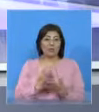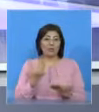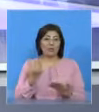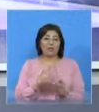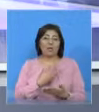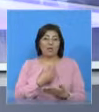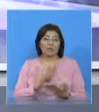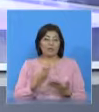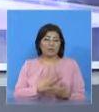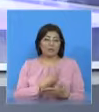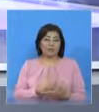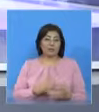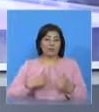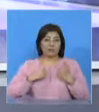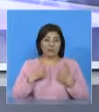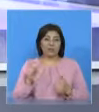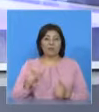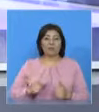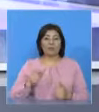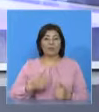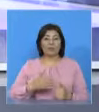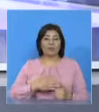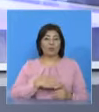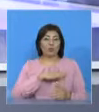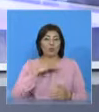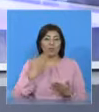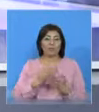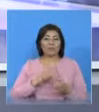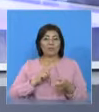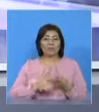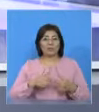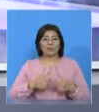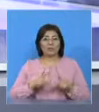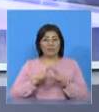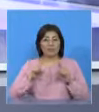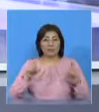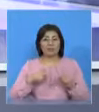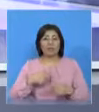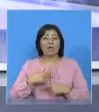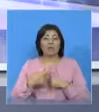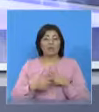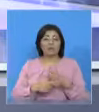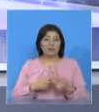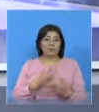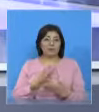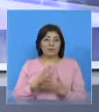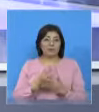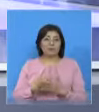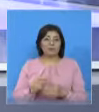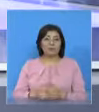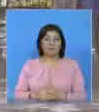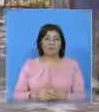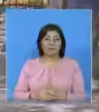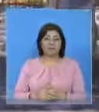тұрған шақта екпе алуға ынталы тұрғындар да көбейген. Карантин кезіндегі емхананың тыныс тіршілігін түсірілім тобы бақылап